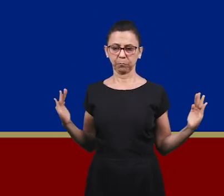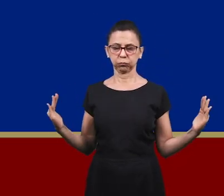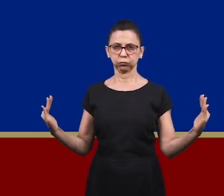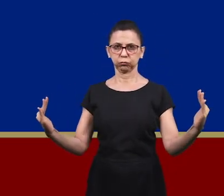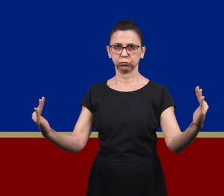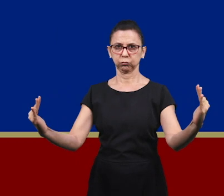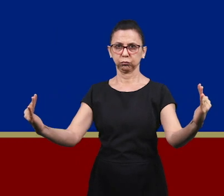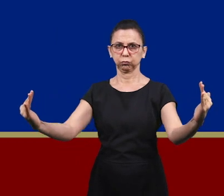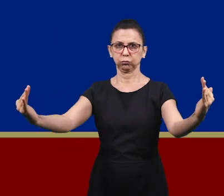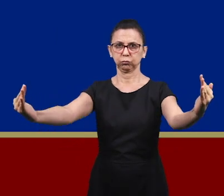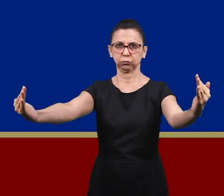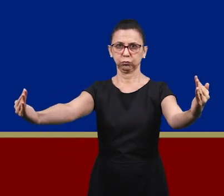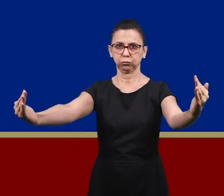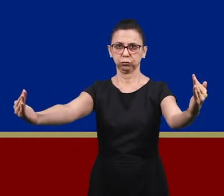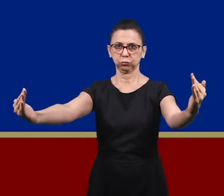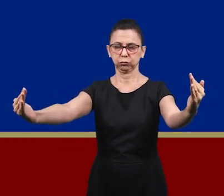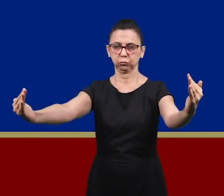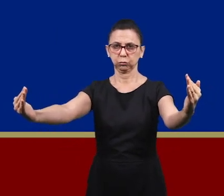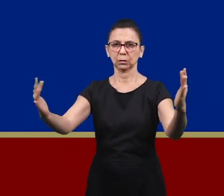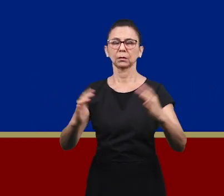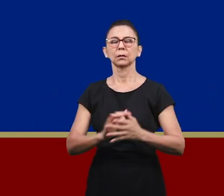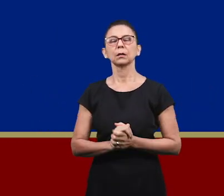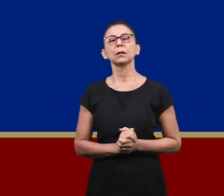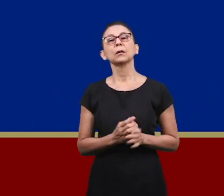partie externe. C'était en fait le